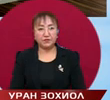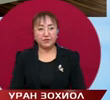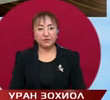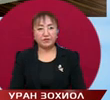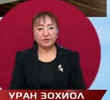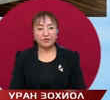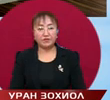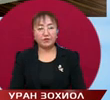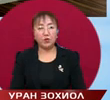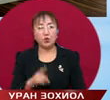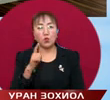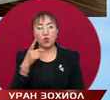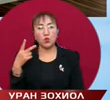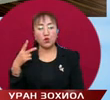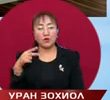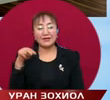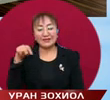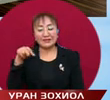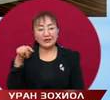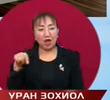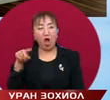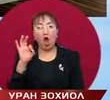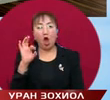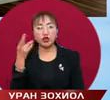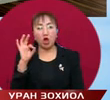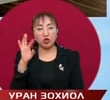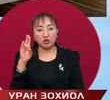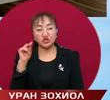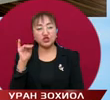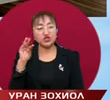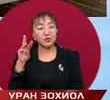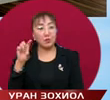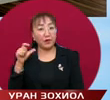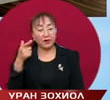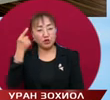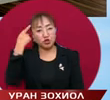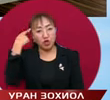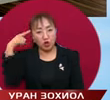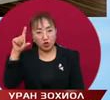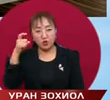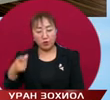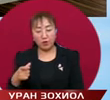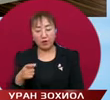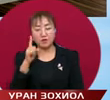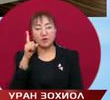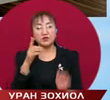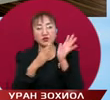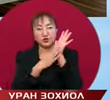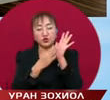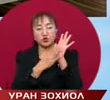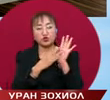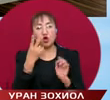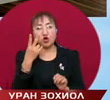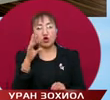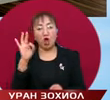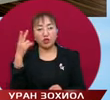Хүүхдийн бор өгүүлгийн зохиогч Лувсангийн одон жимг цохолчийн төвч намдтаа танилцъя. 1942 онд Дорногов аймгийн Дэлгэрэх суманд